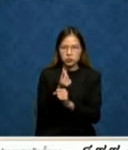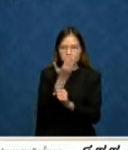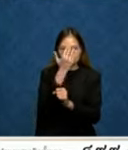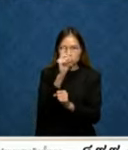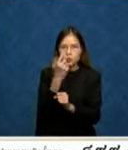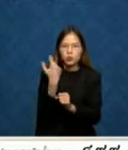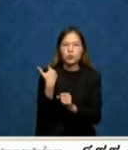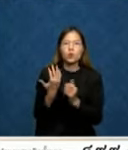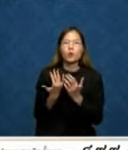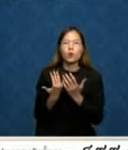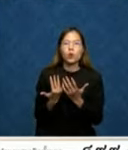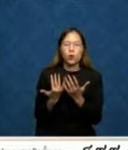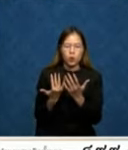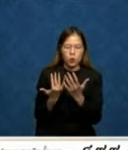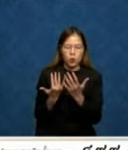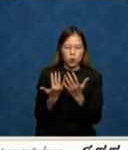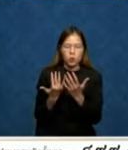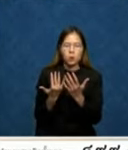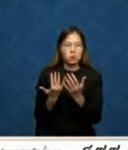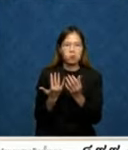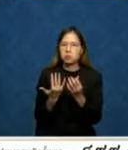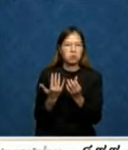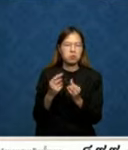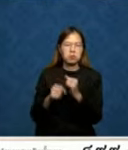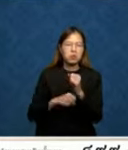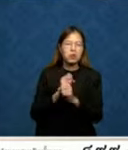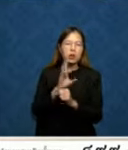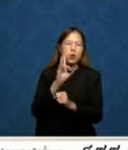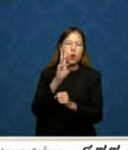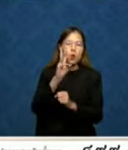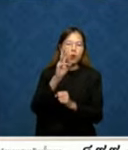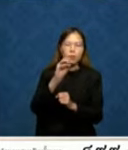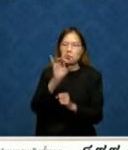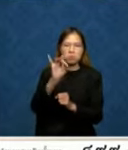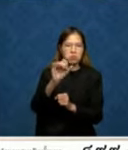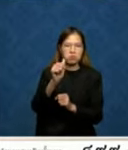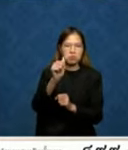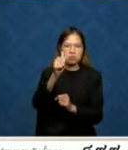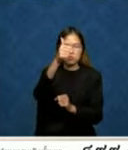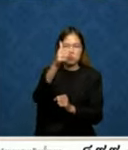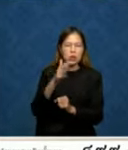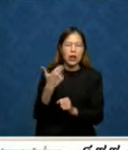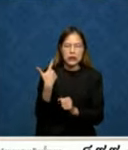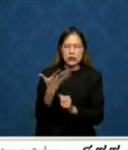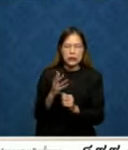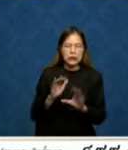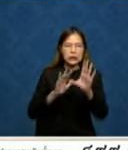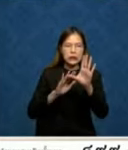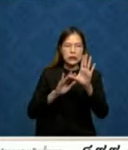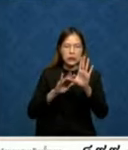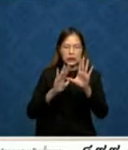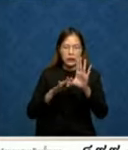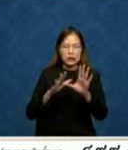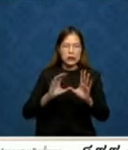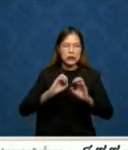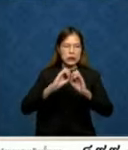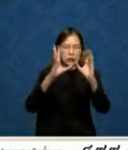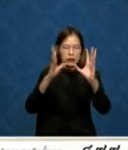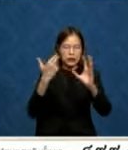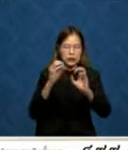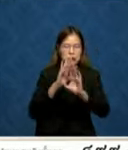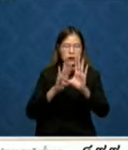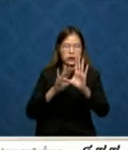ามารถรองบประมาณรายจ่ายประจำปี2568ได้และเมื่อได้ลงทะเบียนยืนยันตัวตนของประชาชนกลุ่มเป้าหมายแล้วก็